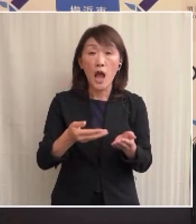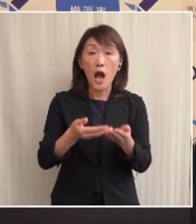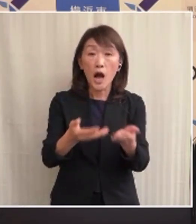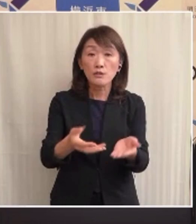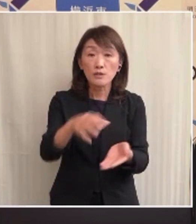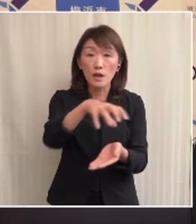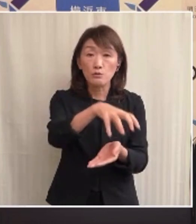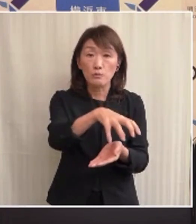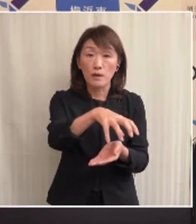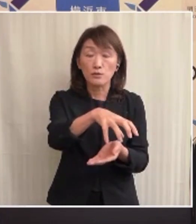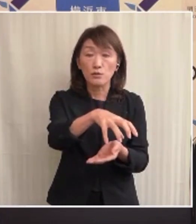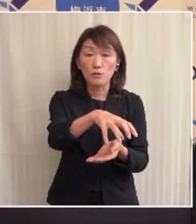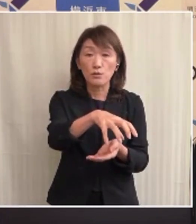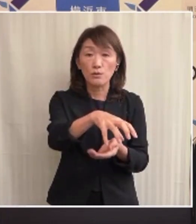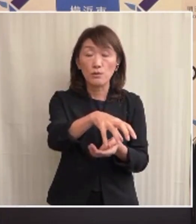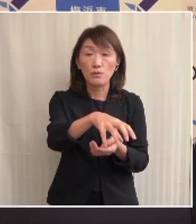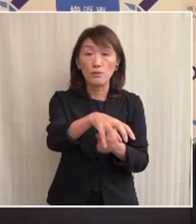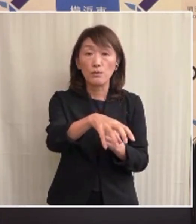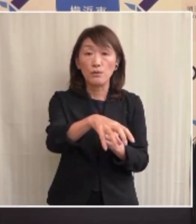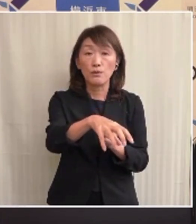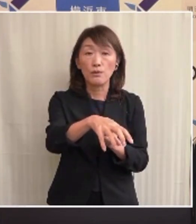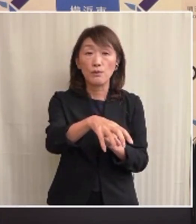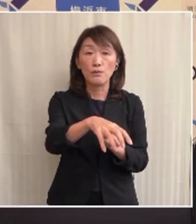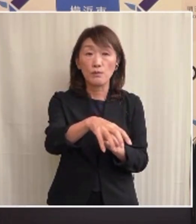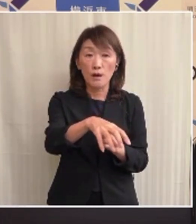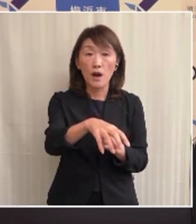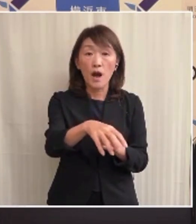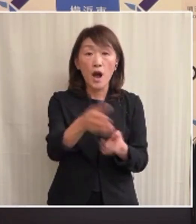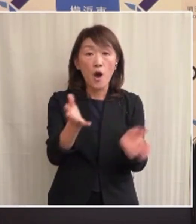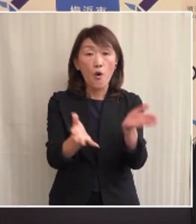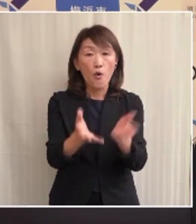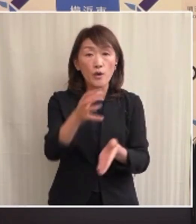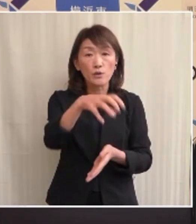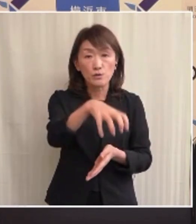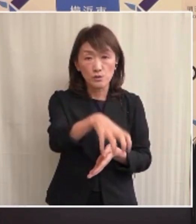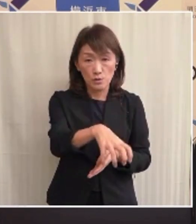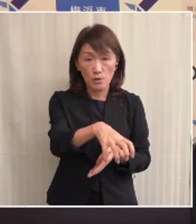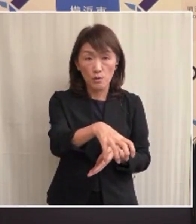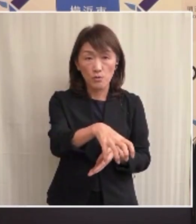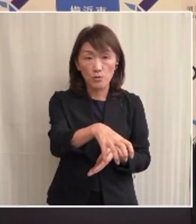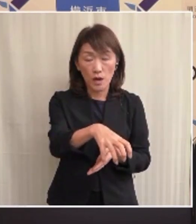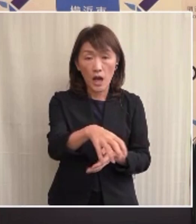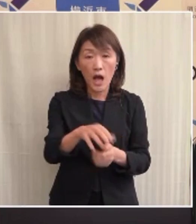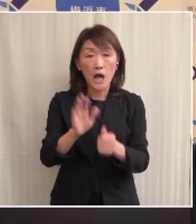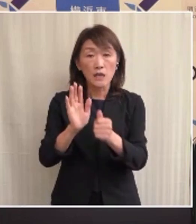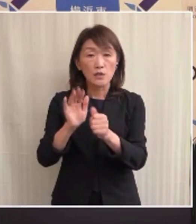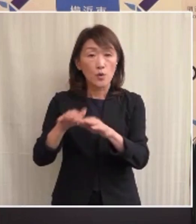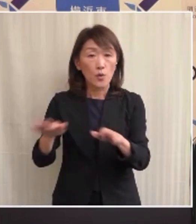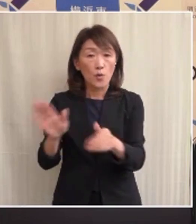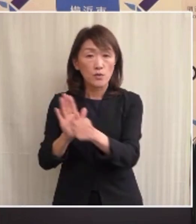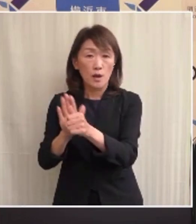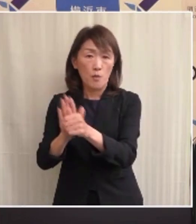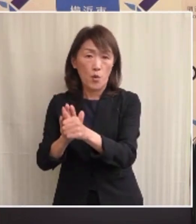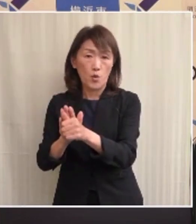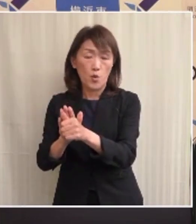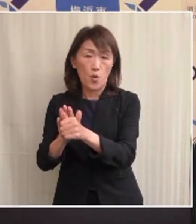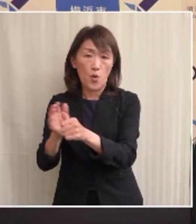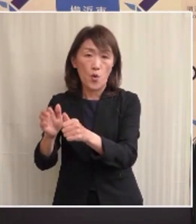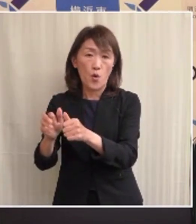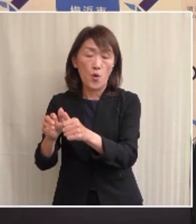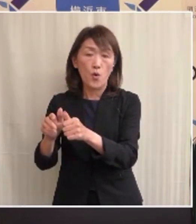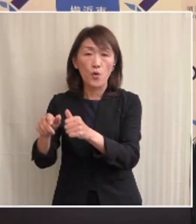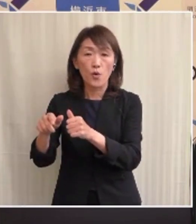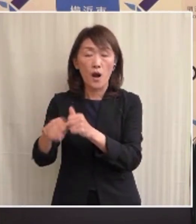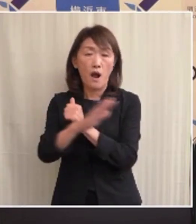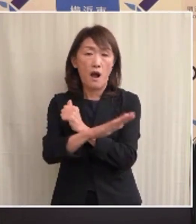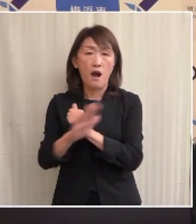はこういった保育所とかですね、子サポとかあるんですけれども、そこに対してやはりこ